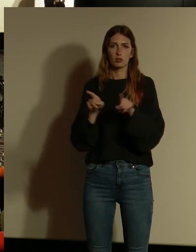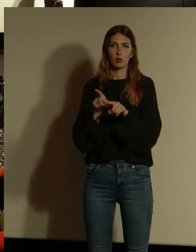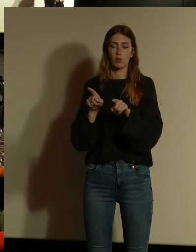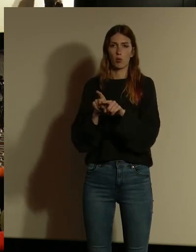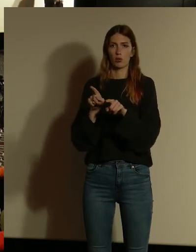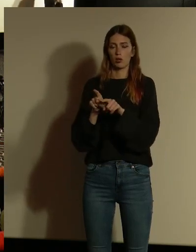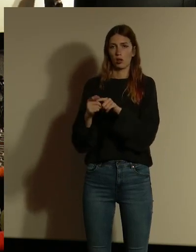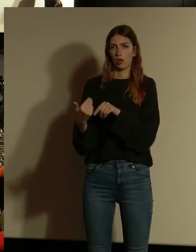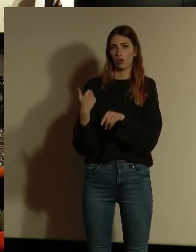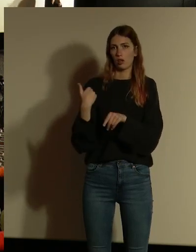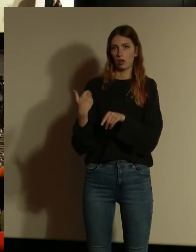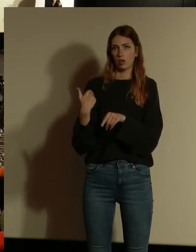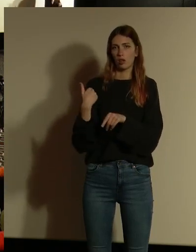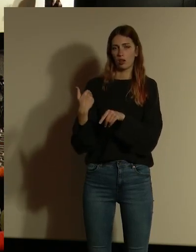pöörduma